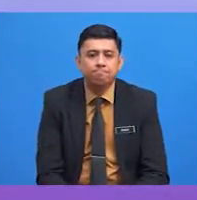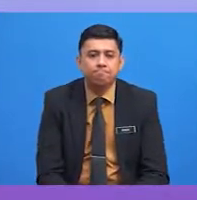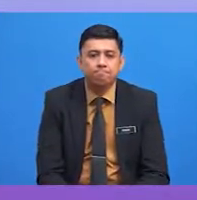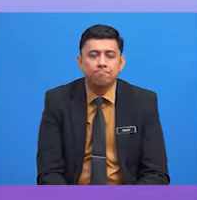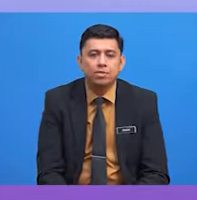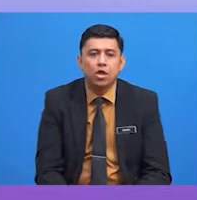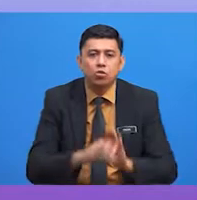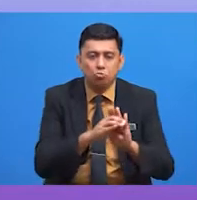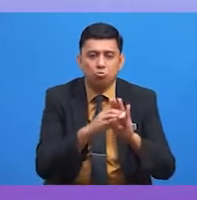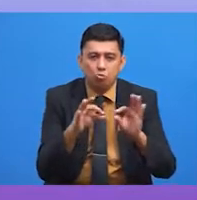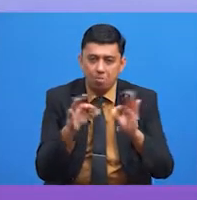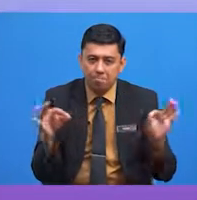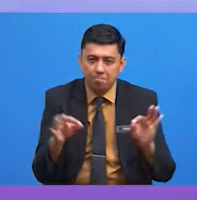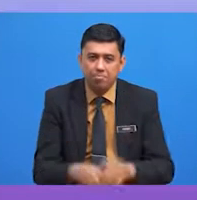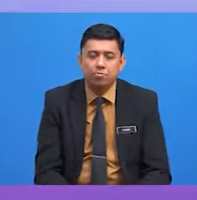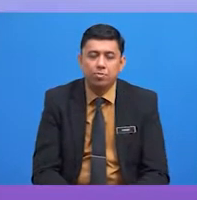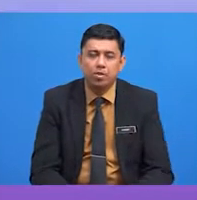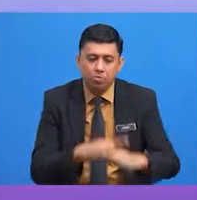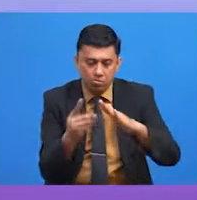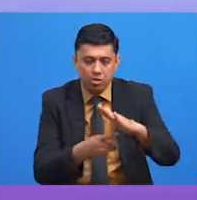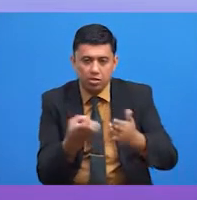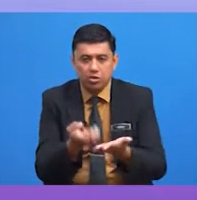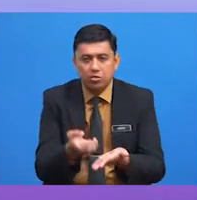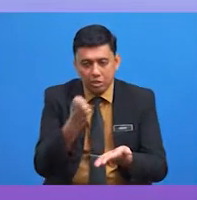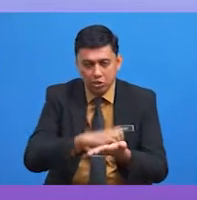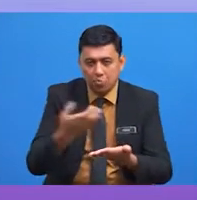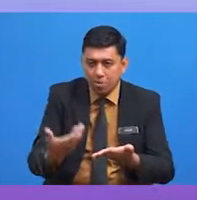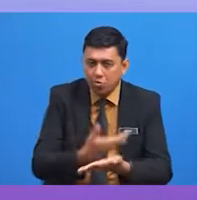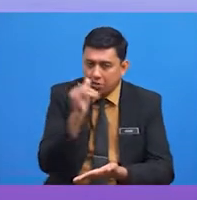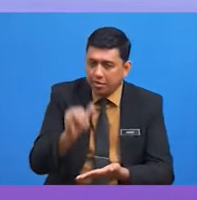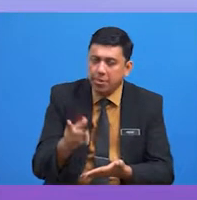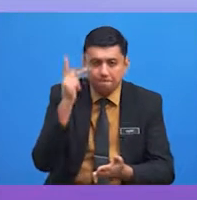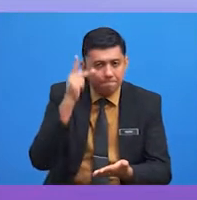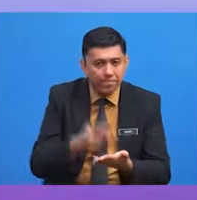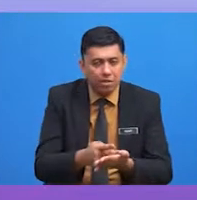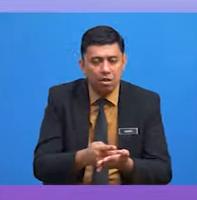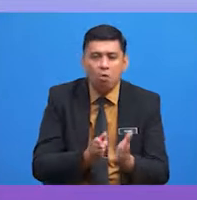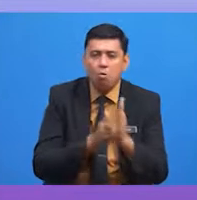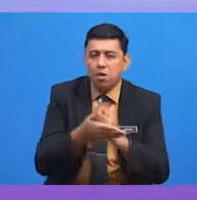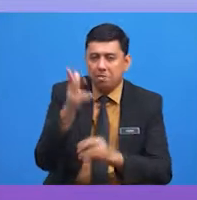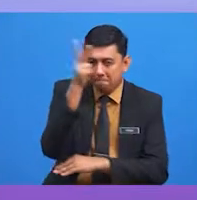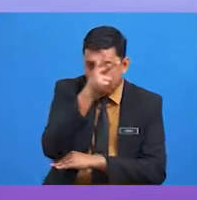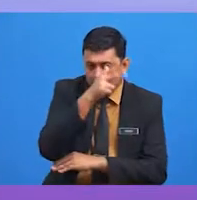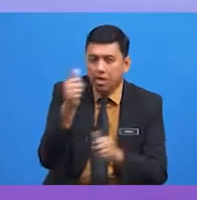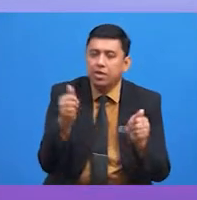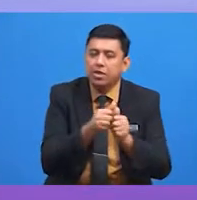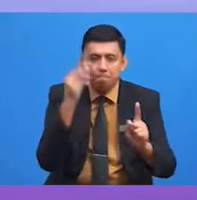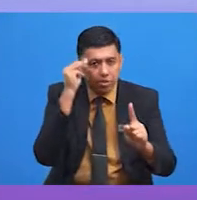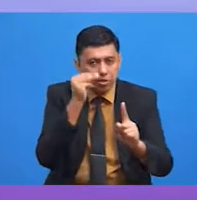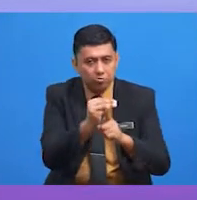Contoh ayat. Dasar ekonomi baru yang diperkenalkan oleh kerajaan dengan